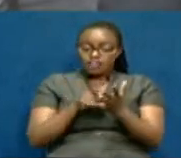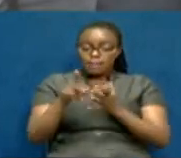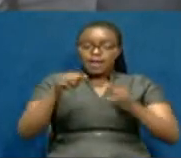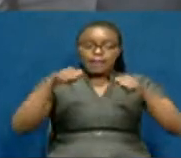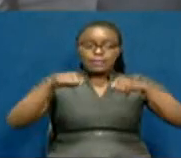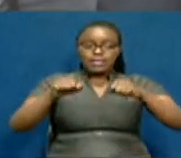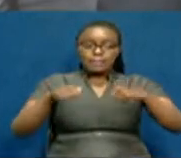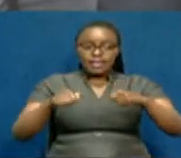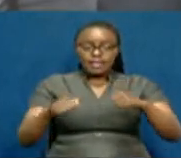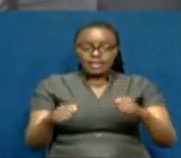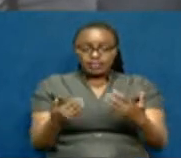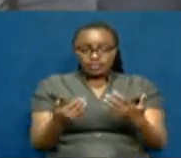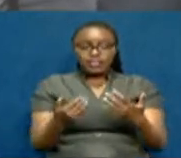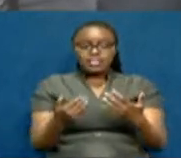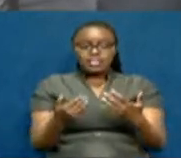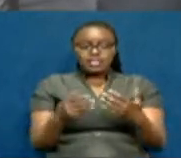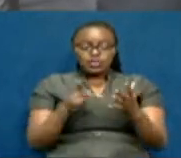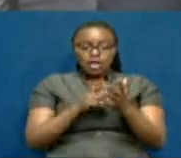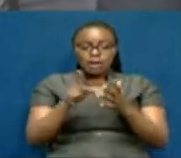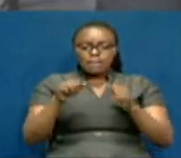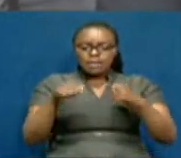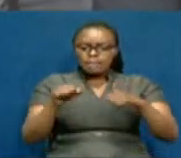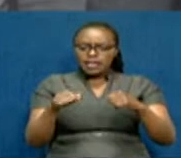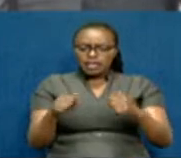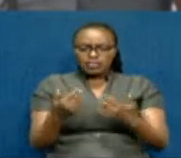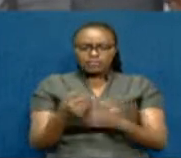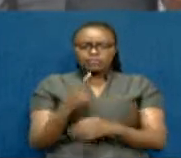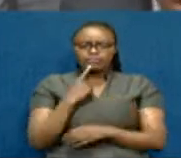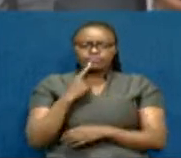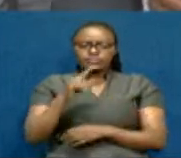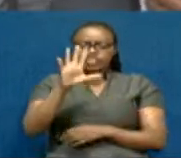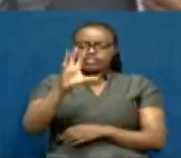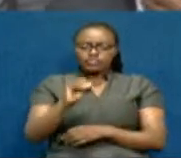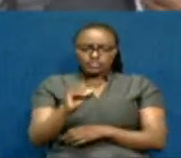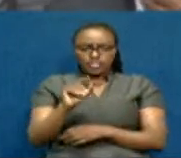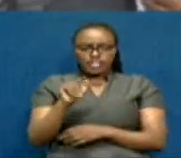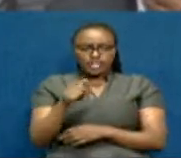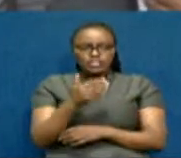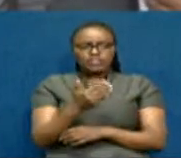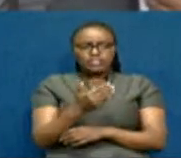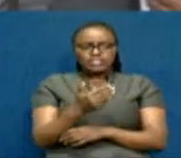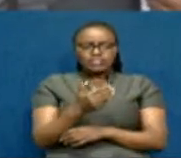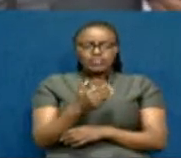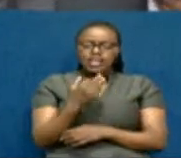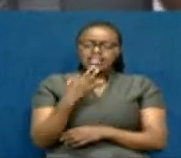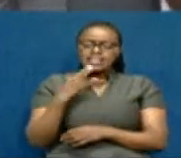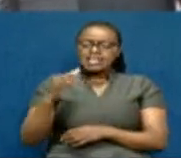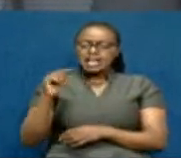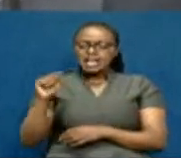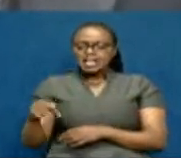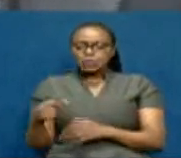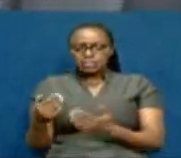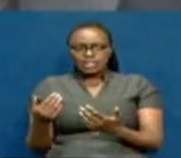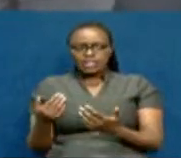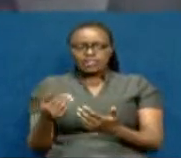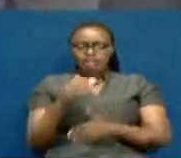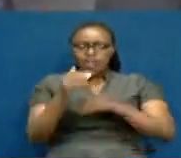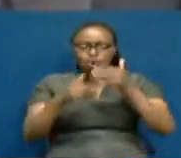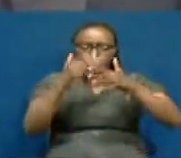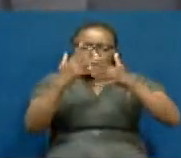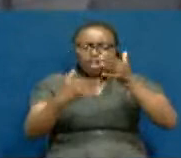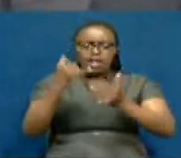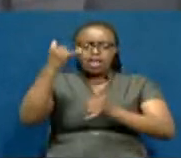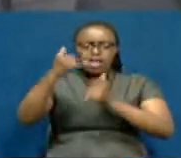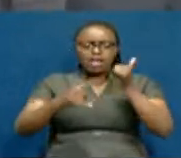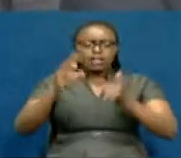pikipiki, milioni moja na hamsini, nalipa 300,000. Hayo yote